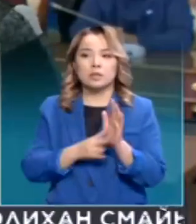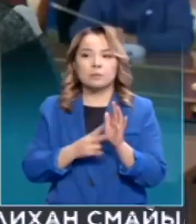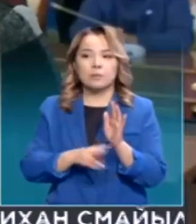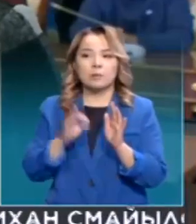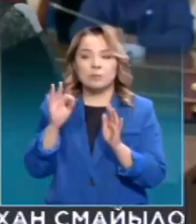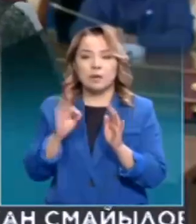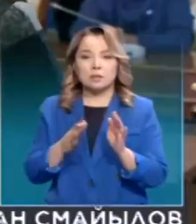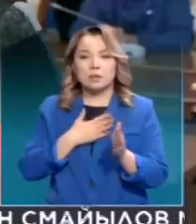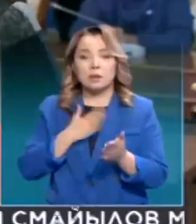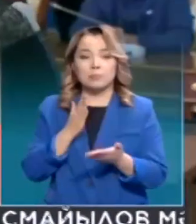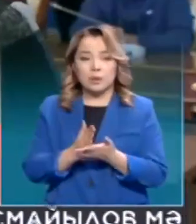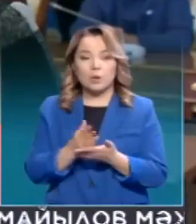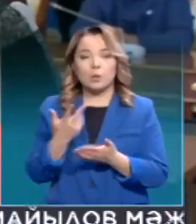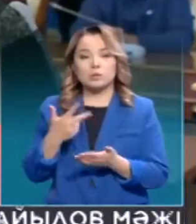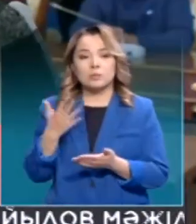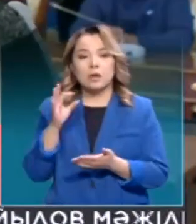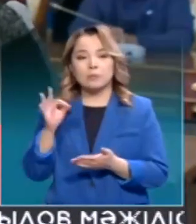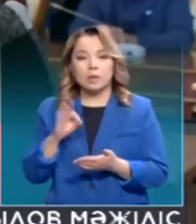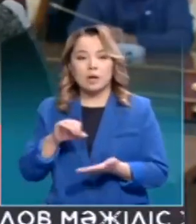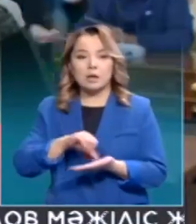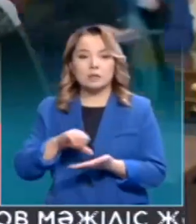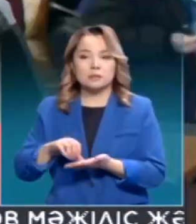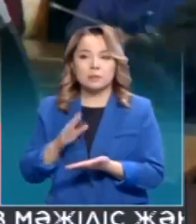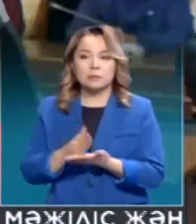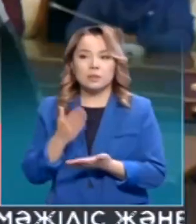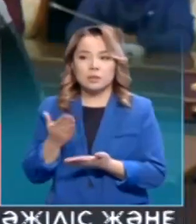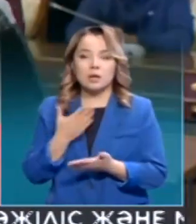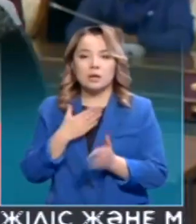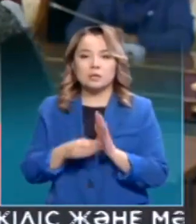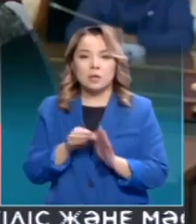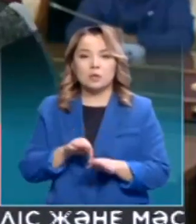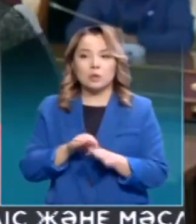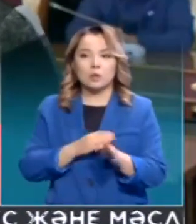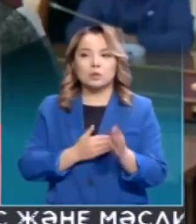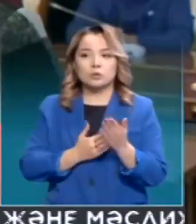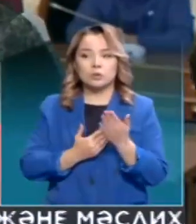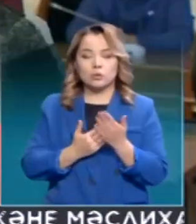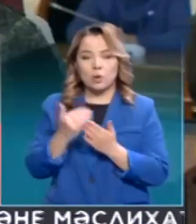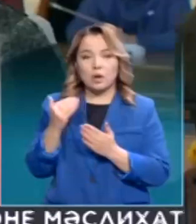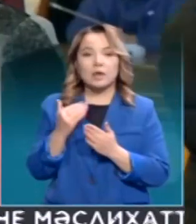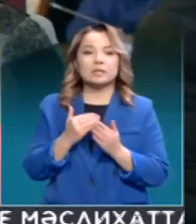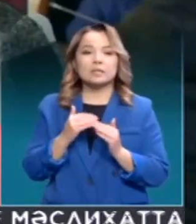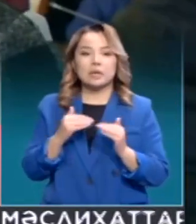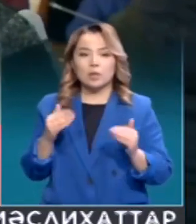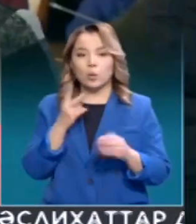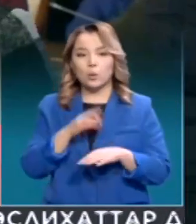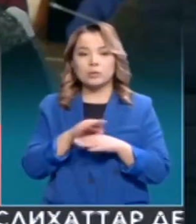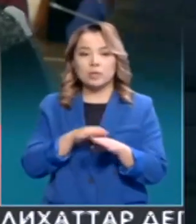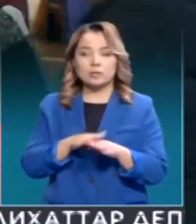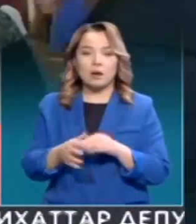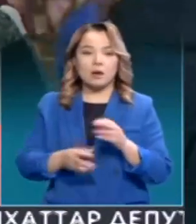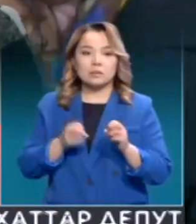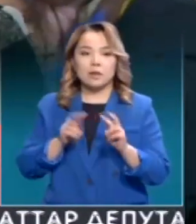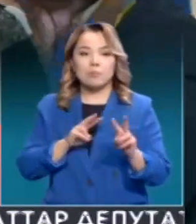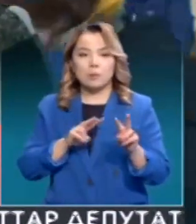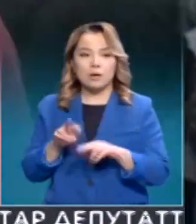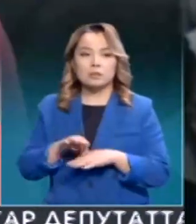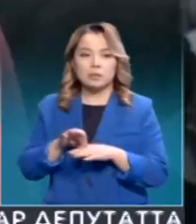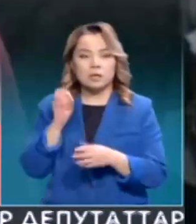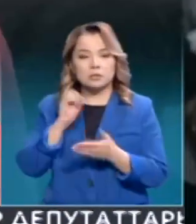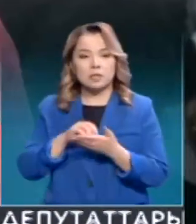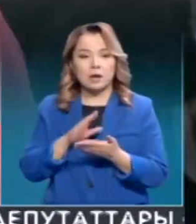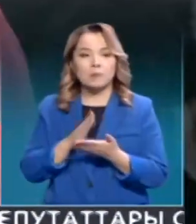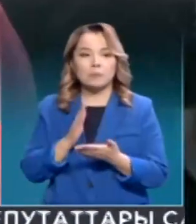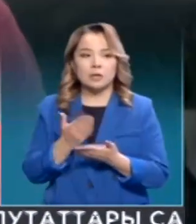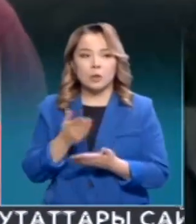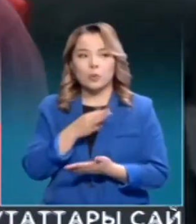барса, бізде тек 35% қатысады дер едім. Дауыс беруде жоғары деңгейде ұйымдастырылған халықаралық бақылаушылардың да саны көп.